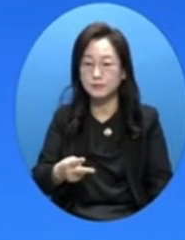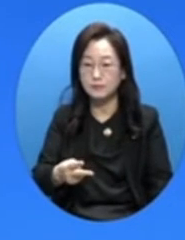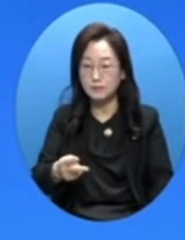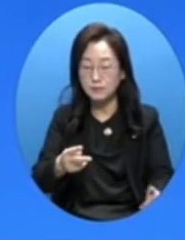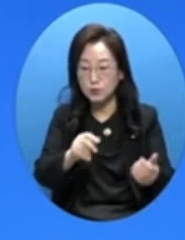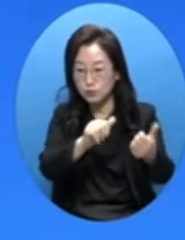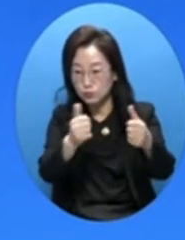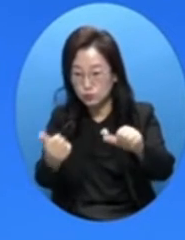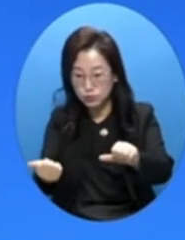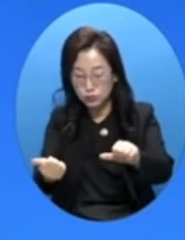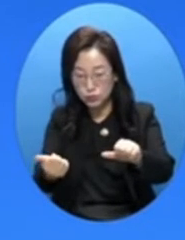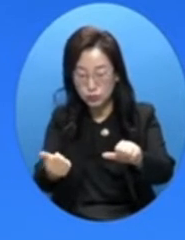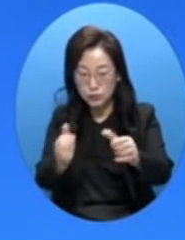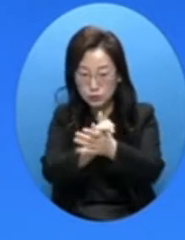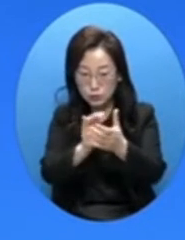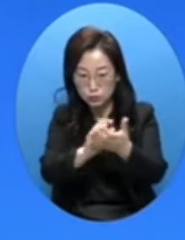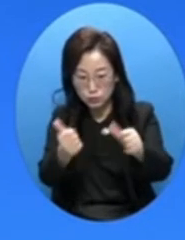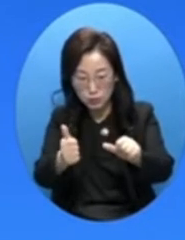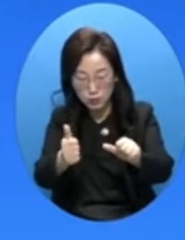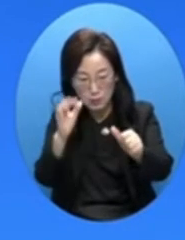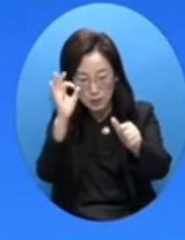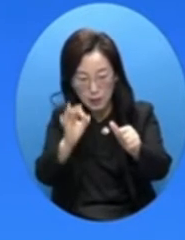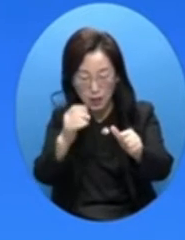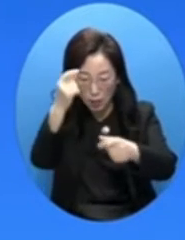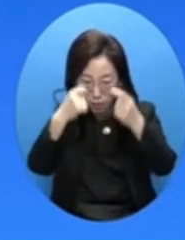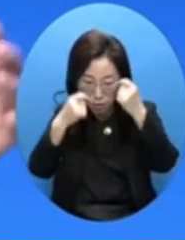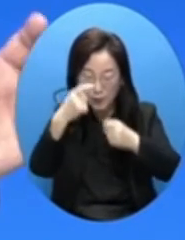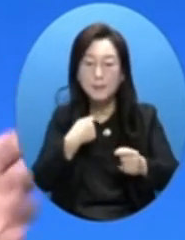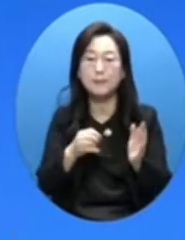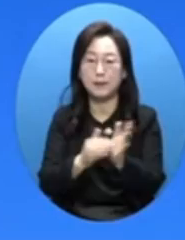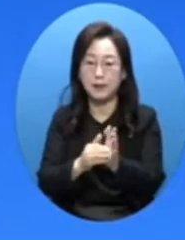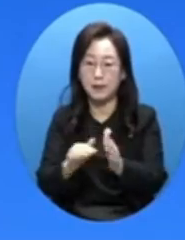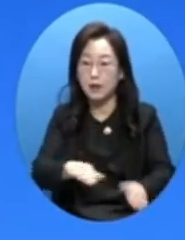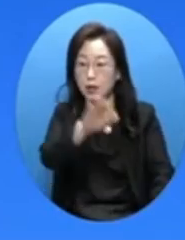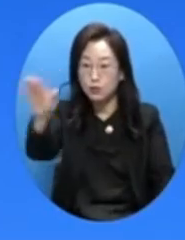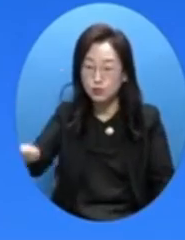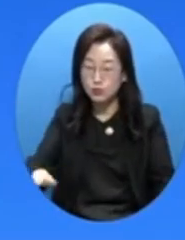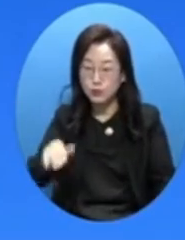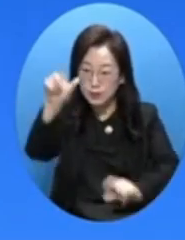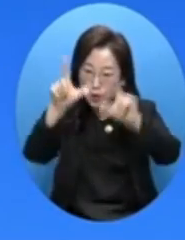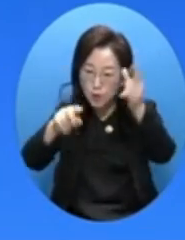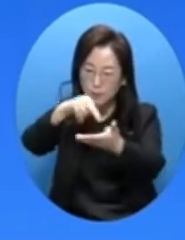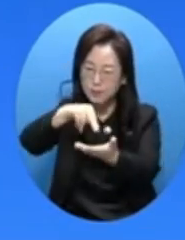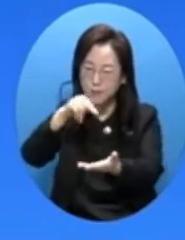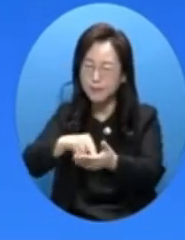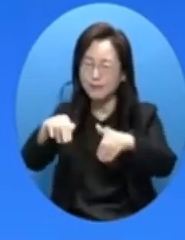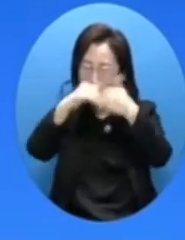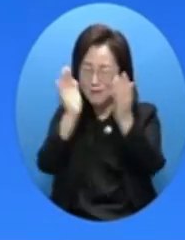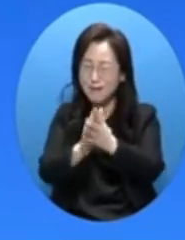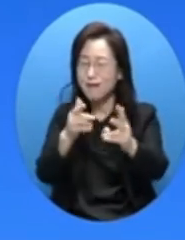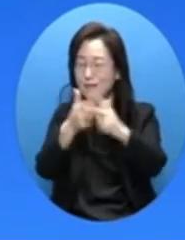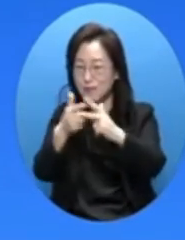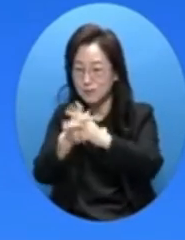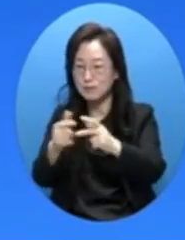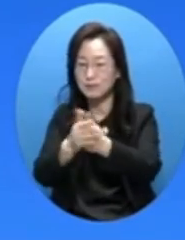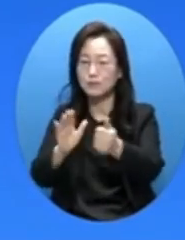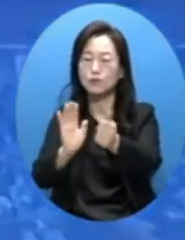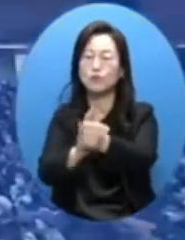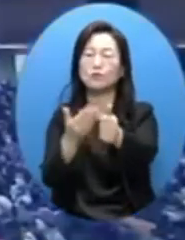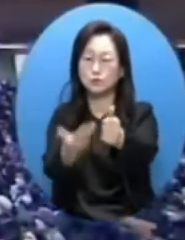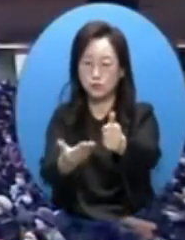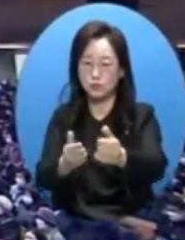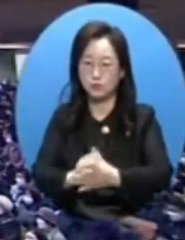앞에서는 슬퍼 눈물을 흘리기도 하셨던 것입니다. 그렇기 때문에 우리의 형편과 처지를 아시고 주님이 우리를 도와주시는